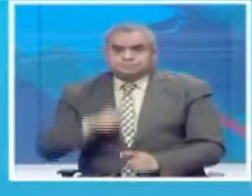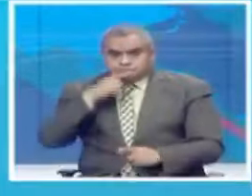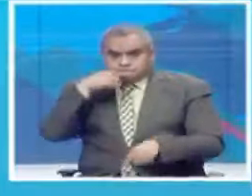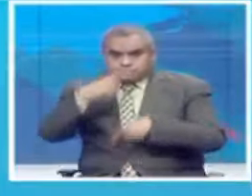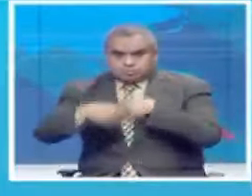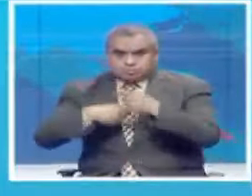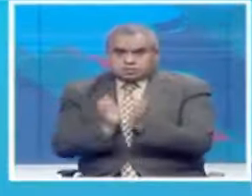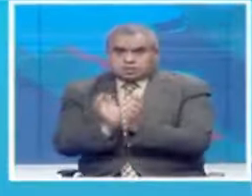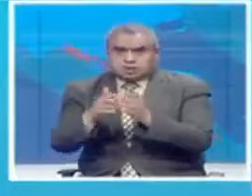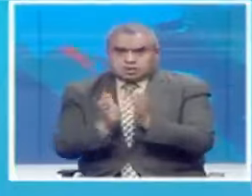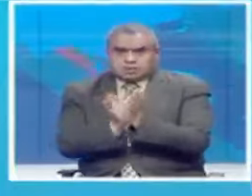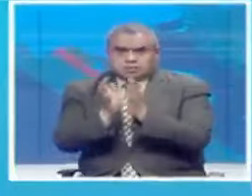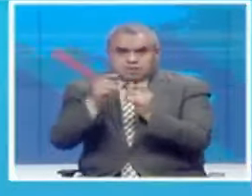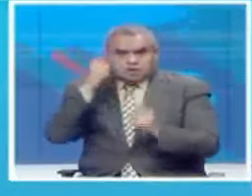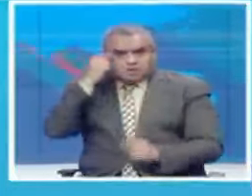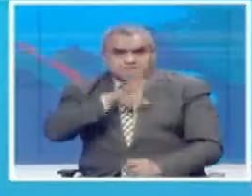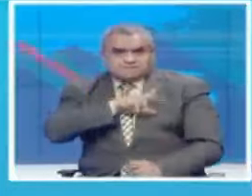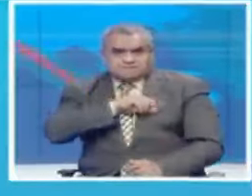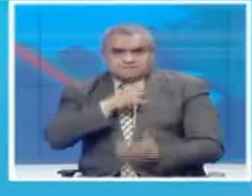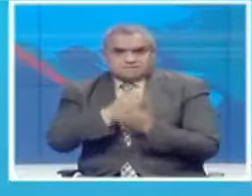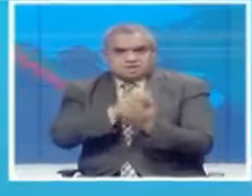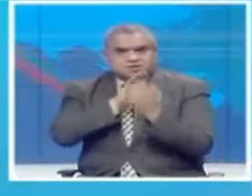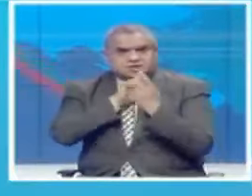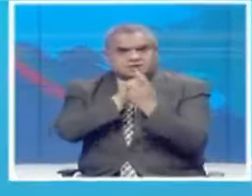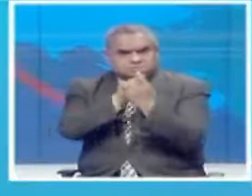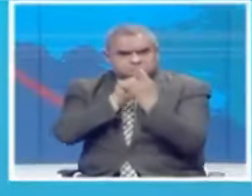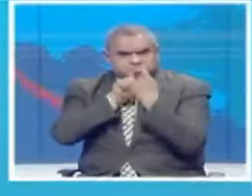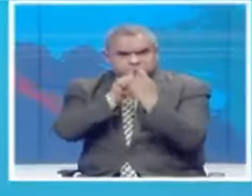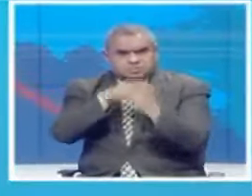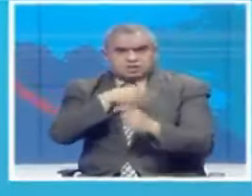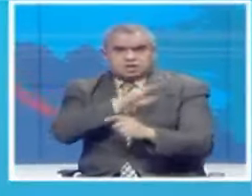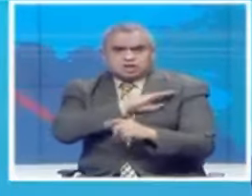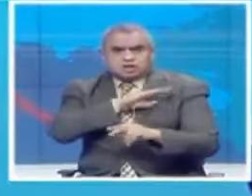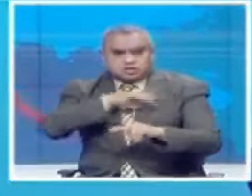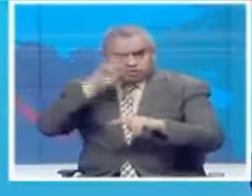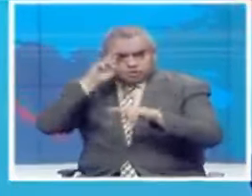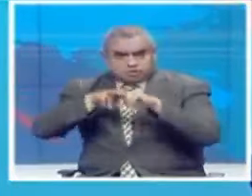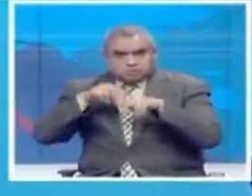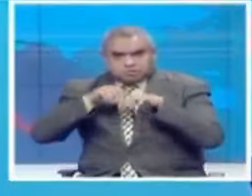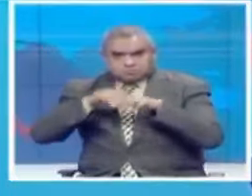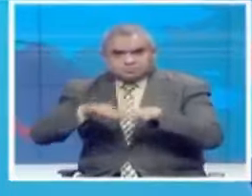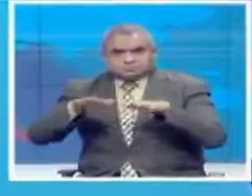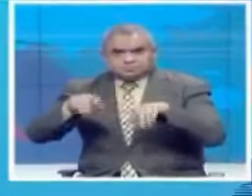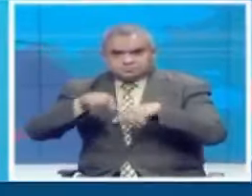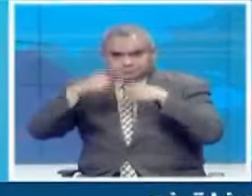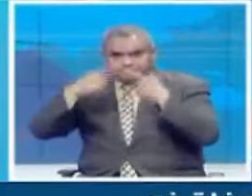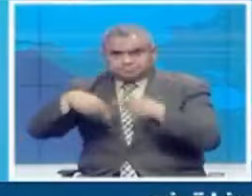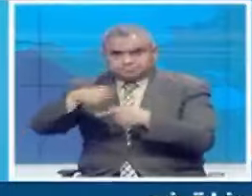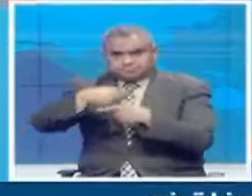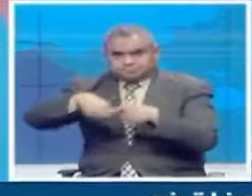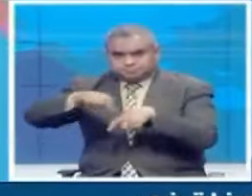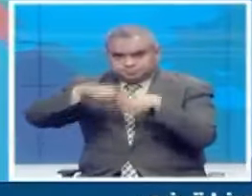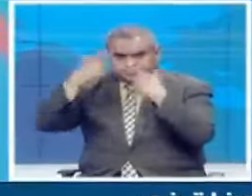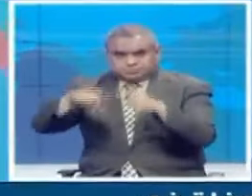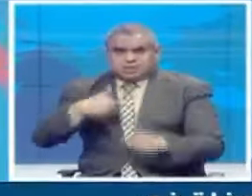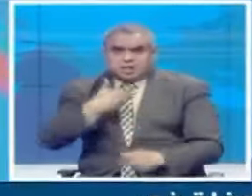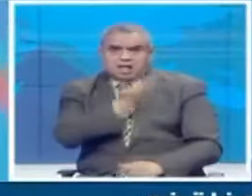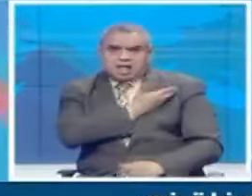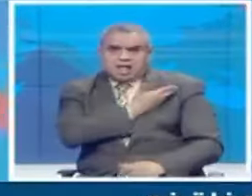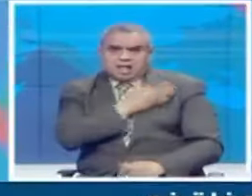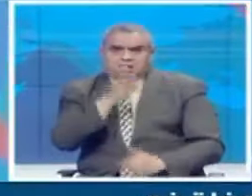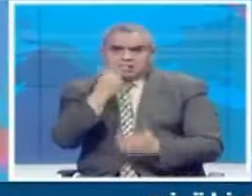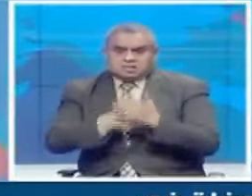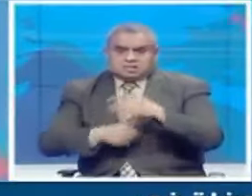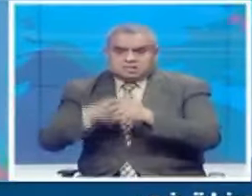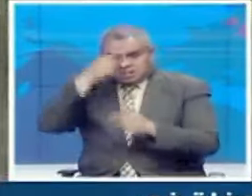هذا وتواصل الفصائل الفلسطينية تصديها لقوات الاحتلال الإسرائيلي المتوغلة في محاور قطاع غزة، خاصة